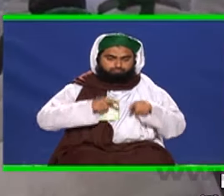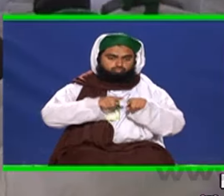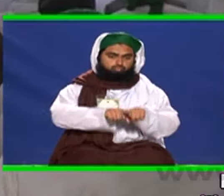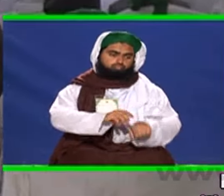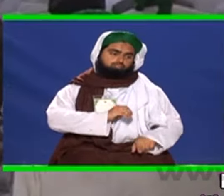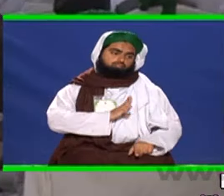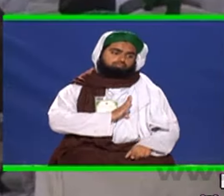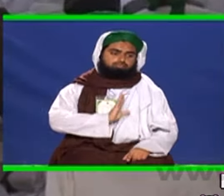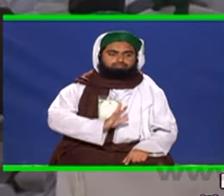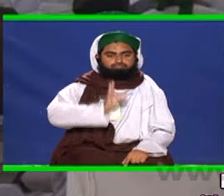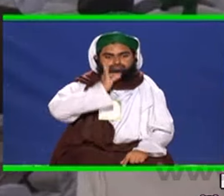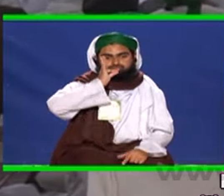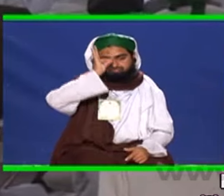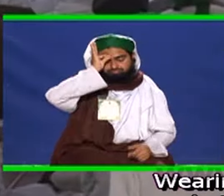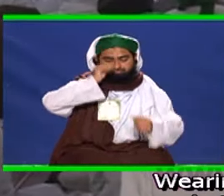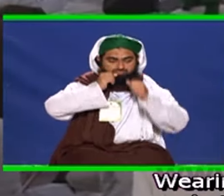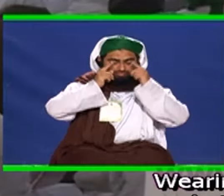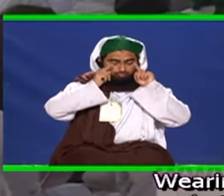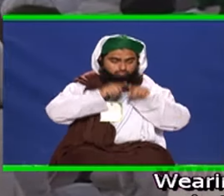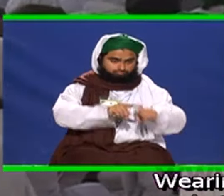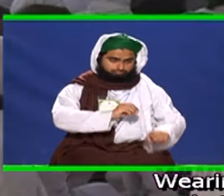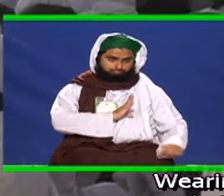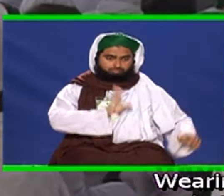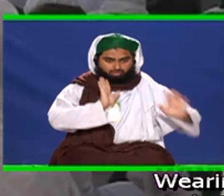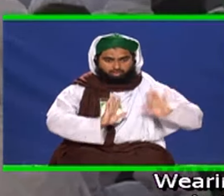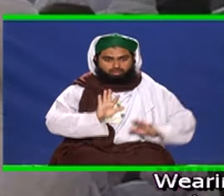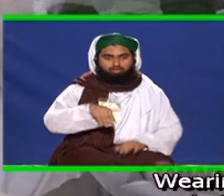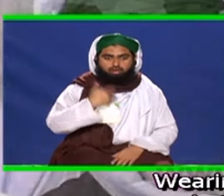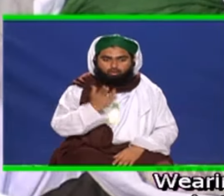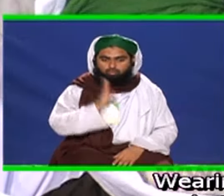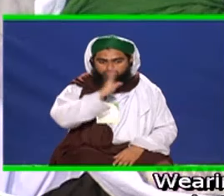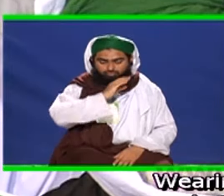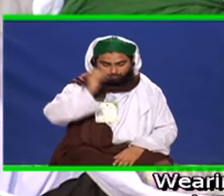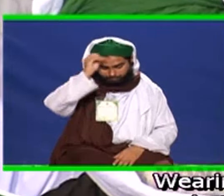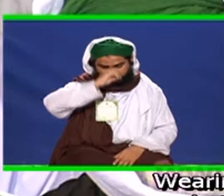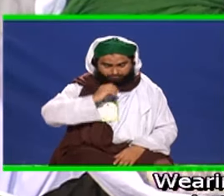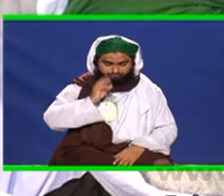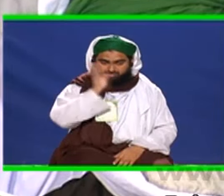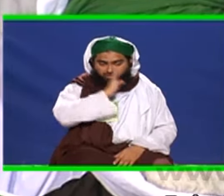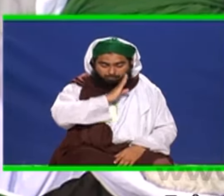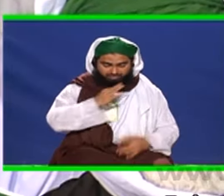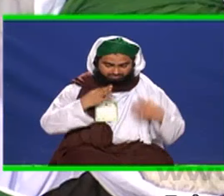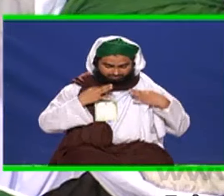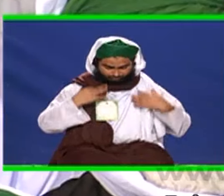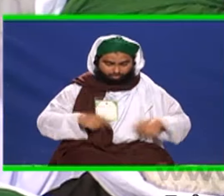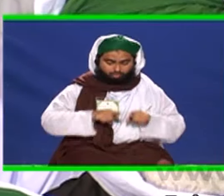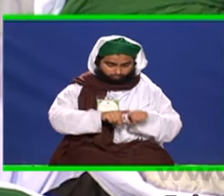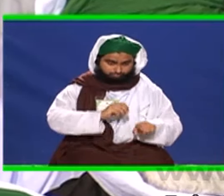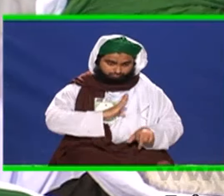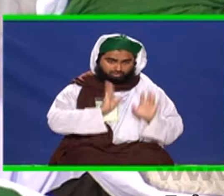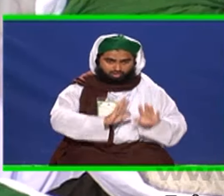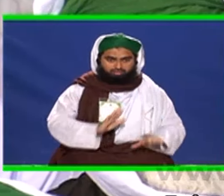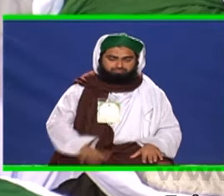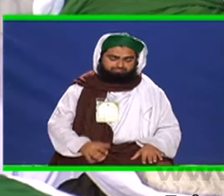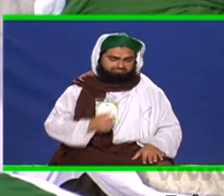مدینہ صلی اللہ علیہ وسلم کو بہت پسند, سبز لباس بھی پہننا ثابت تھے سرکار سے, مگر صحیح بات ہے کہ میری تو ہمت